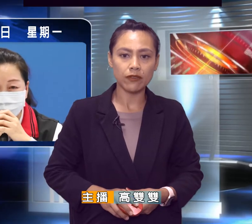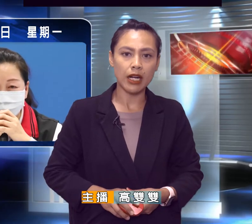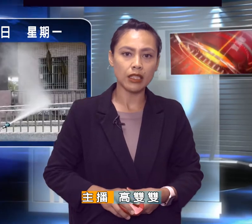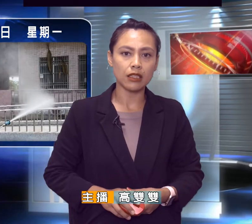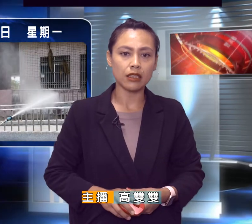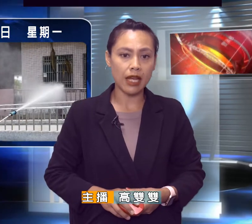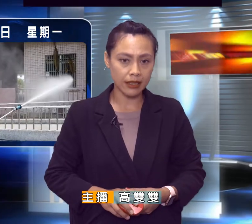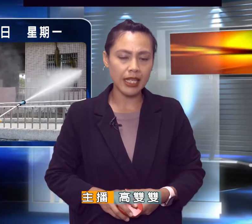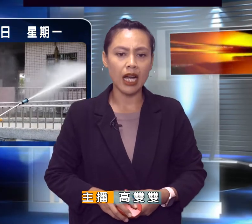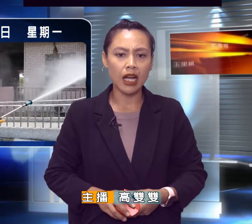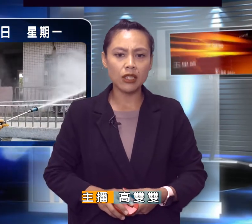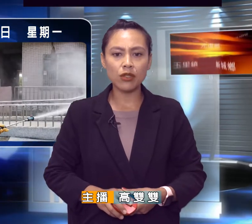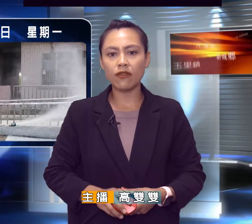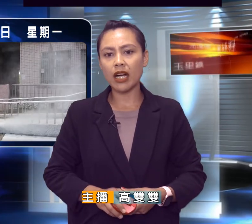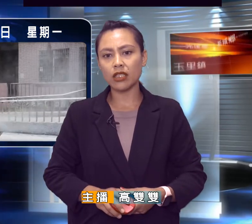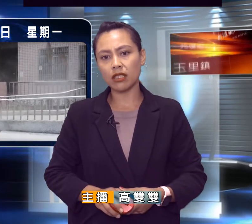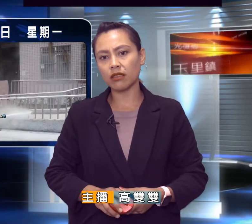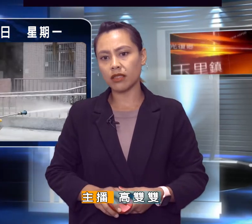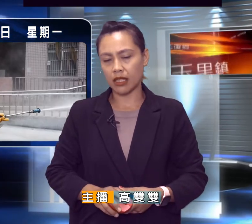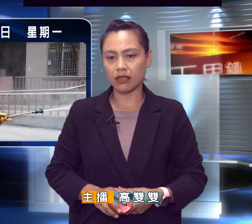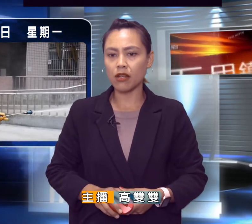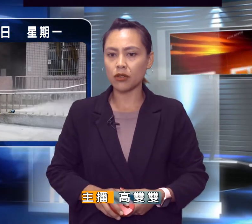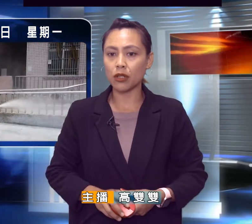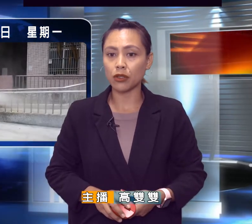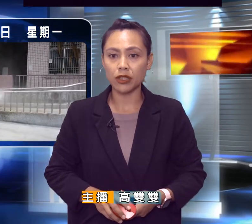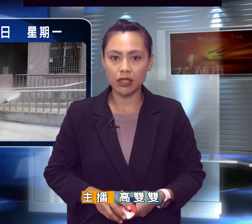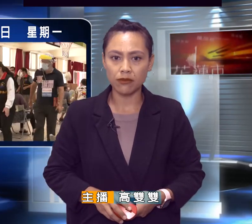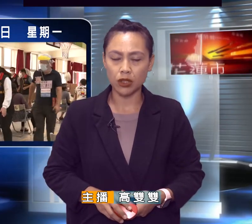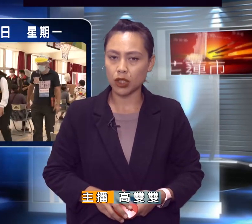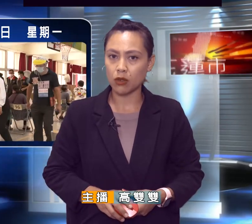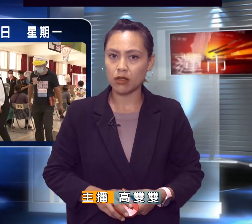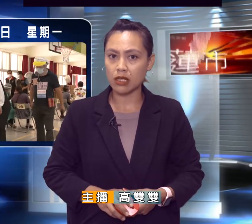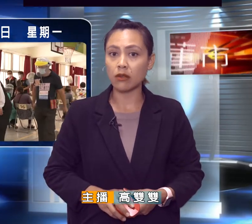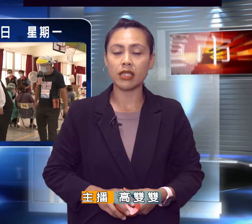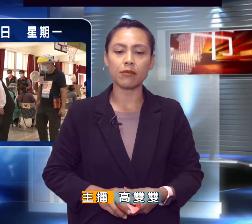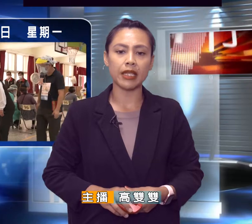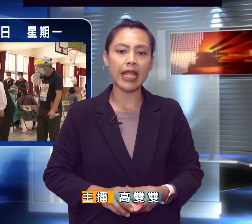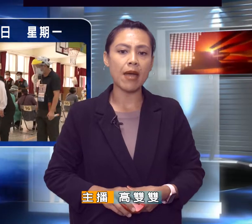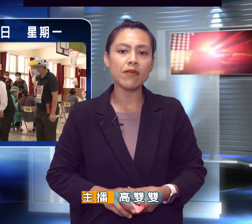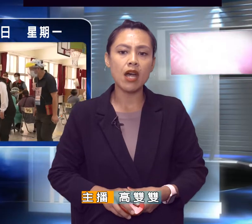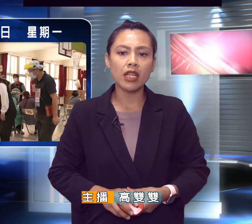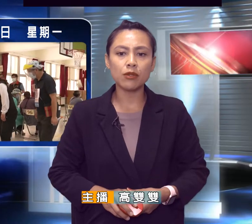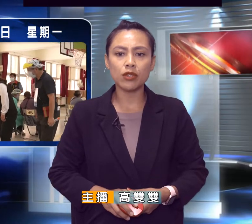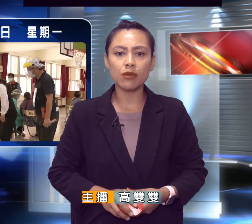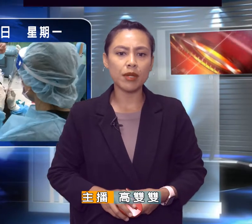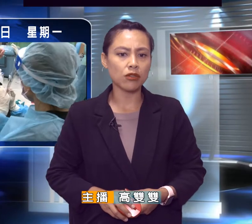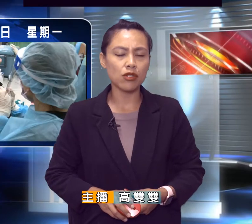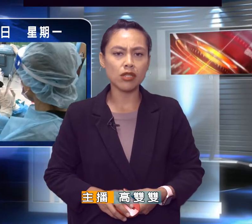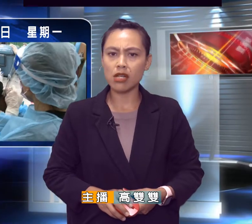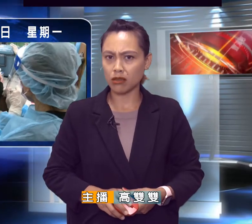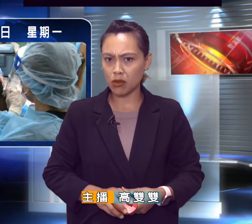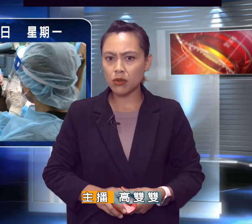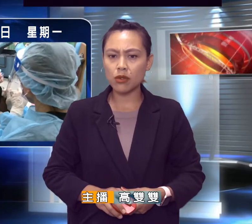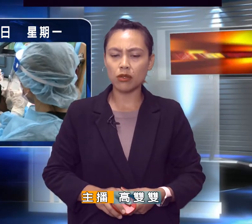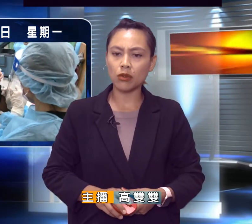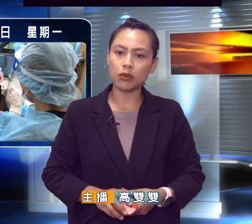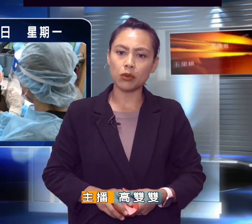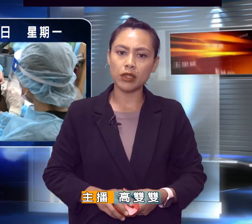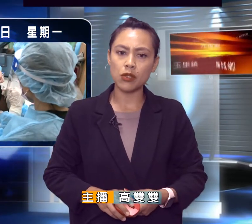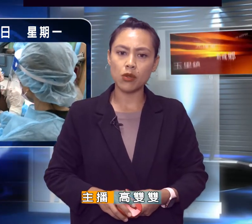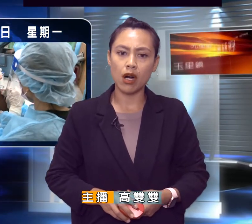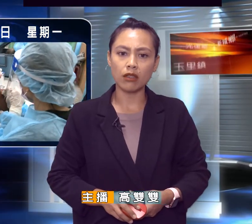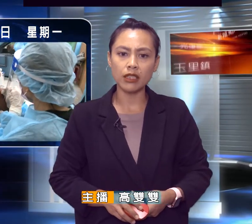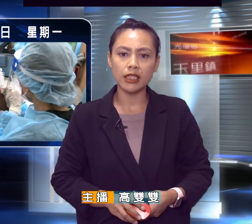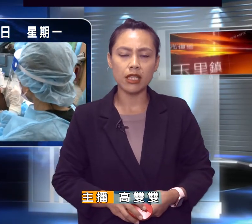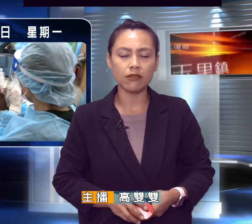努力防疫的当下，却发生减调要求县府提供造册名单。那么徐正伟表示，这样的动作对于努